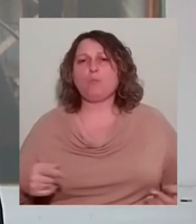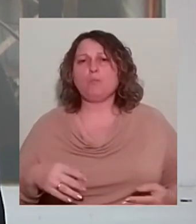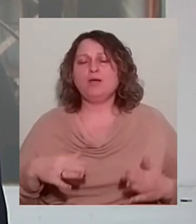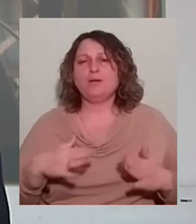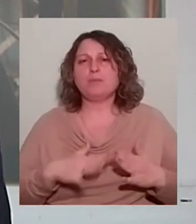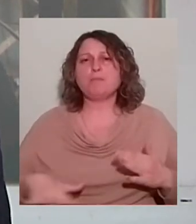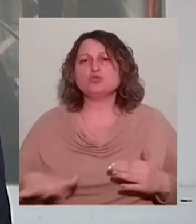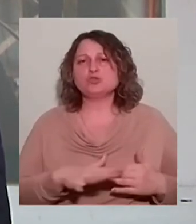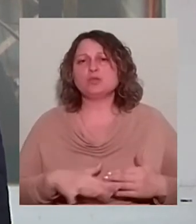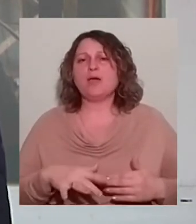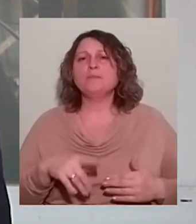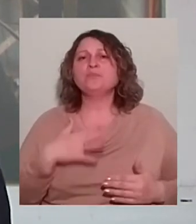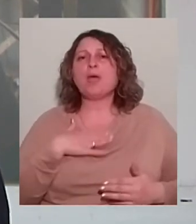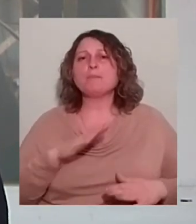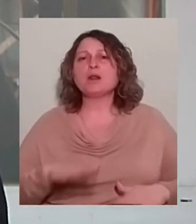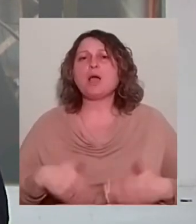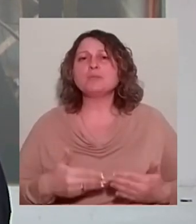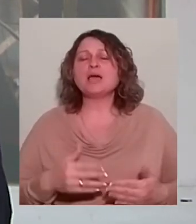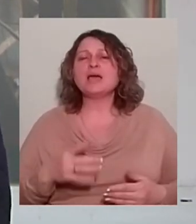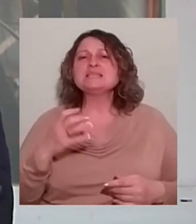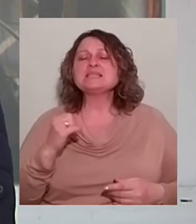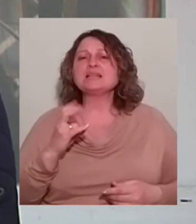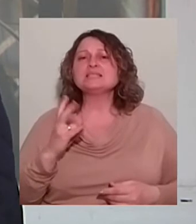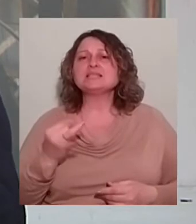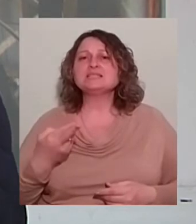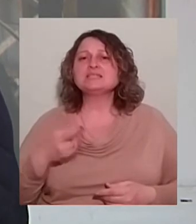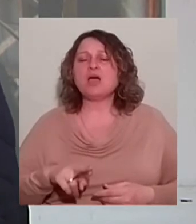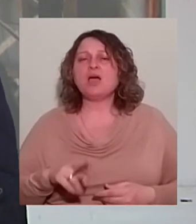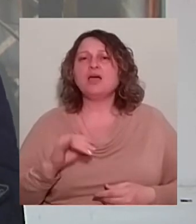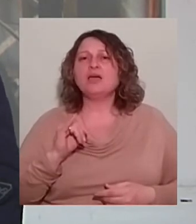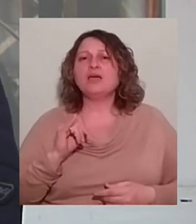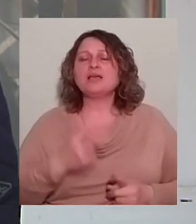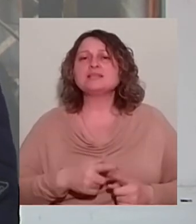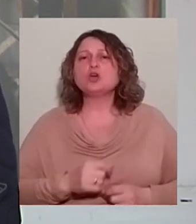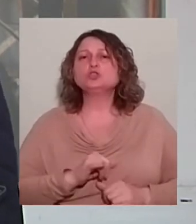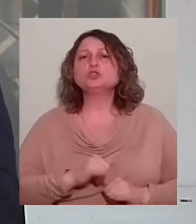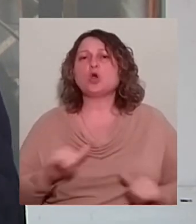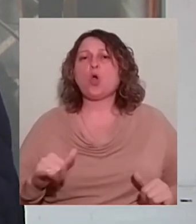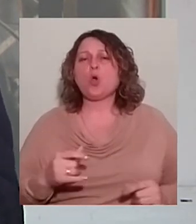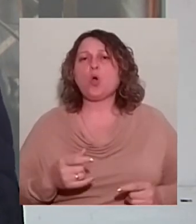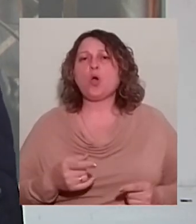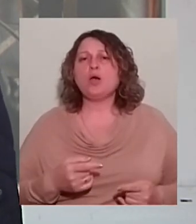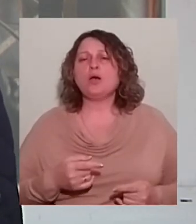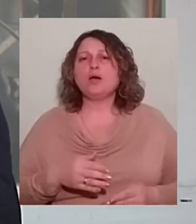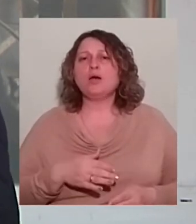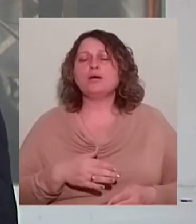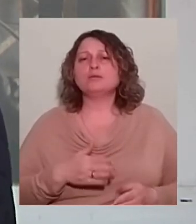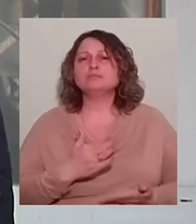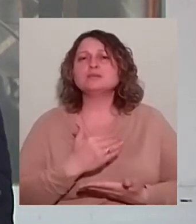основному, вона рекомендована санітарно-епідеміологічною службою України. Вона з широкого спектру дії. Вона вбиває майже всі віруси, які